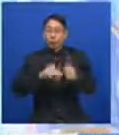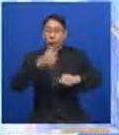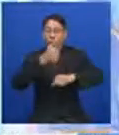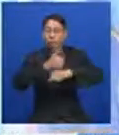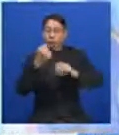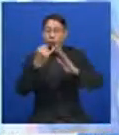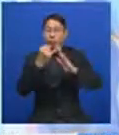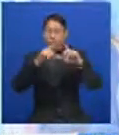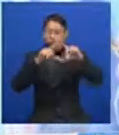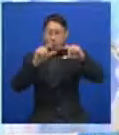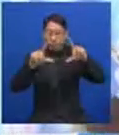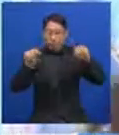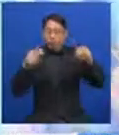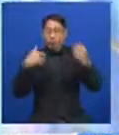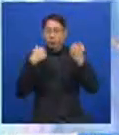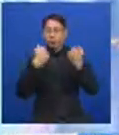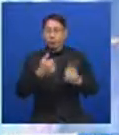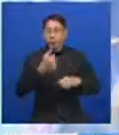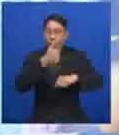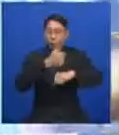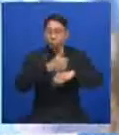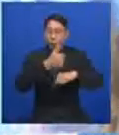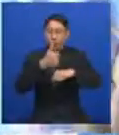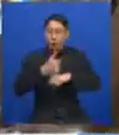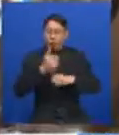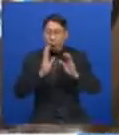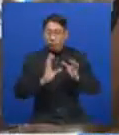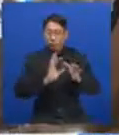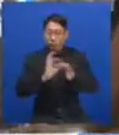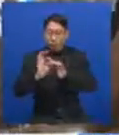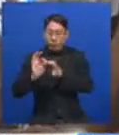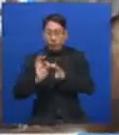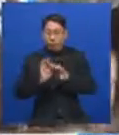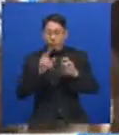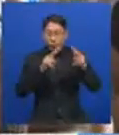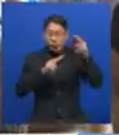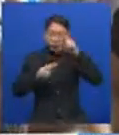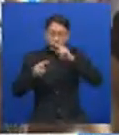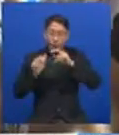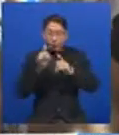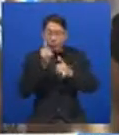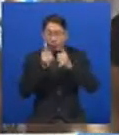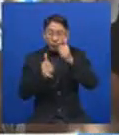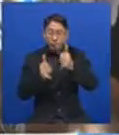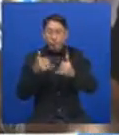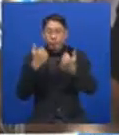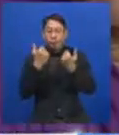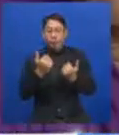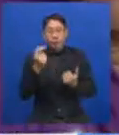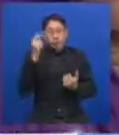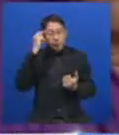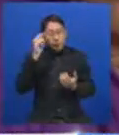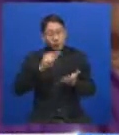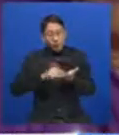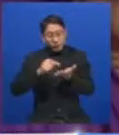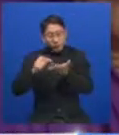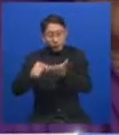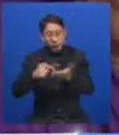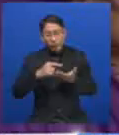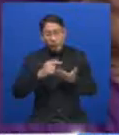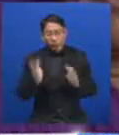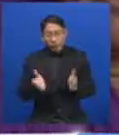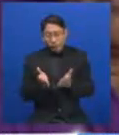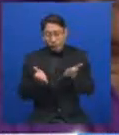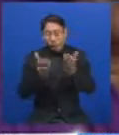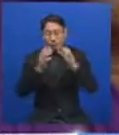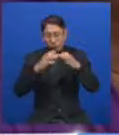ราชการจังหวัดเพชรบูรณ์นำหัวหน้าส่วนราชการที่เกี่ยวข้องเข้าตรวจเยี่ยมกลุ่มแม่บ้านเกษตรกรและให้คำปรึกษาเพื่อส่งเสริม